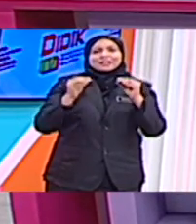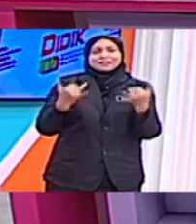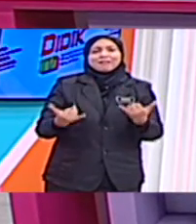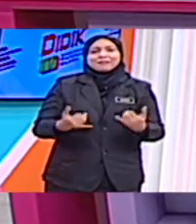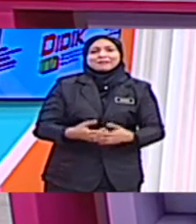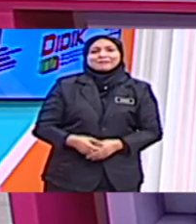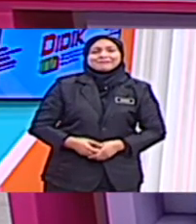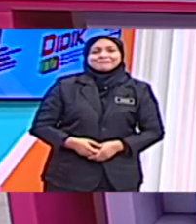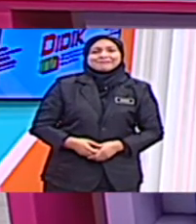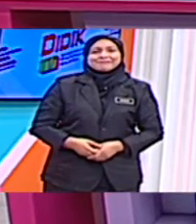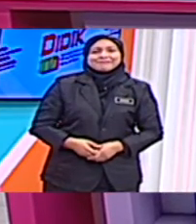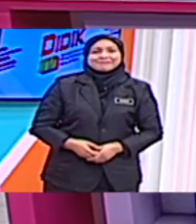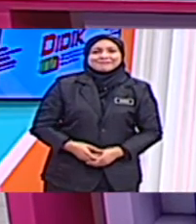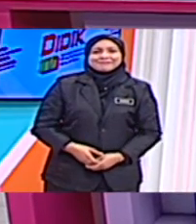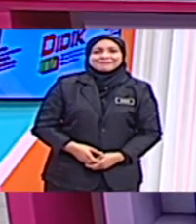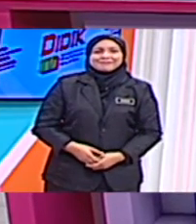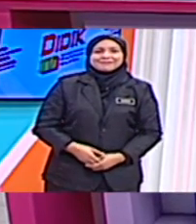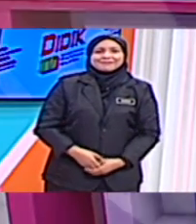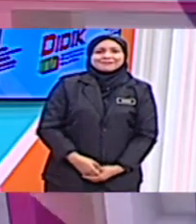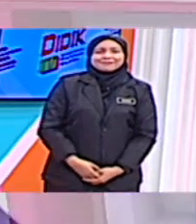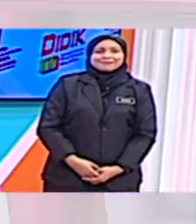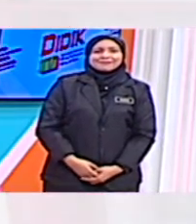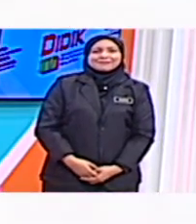TV KPM.